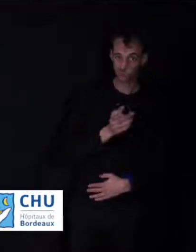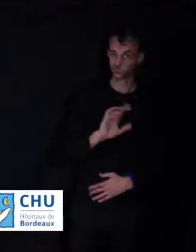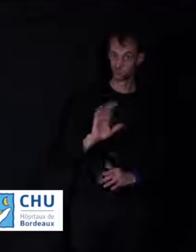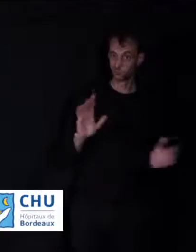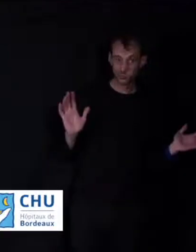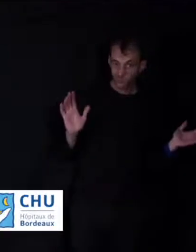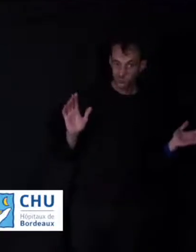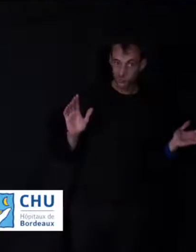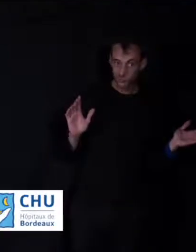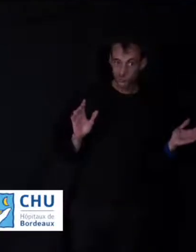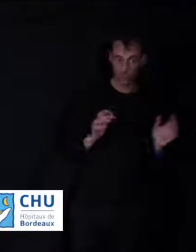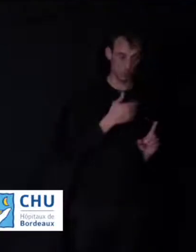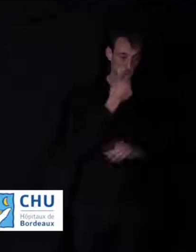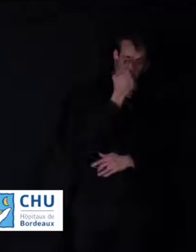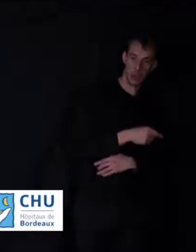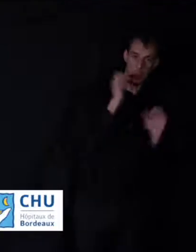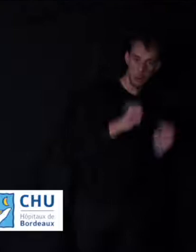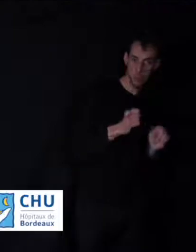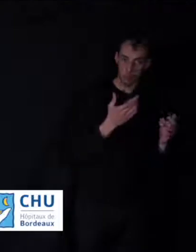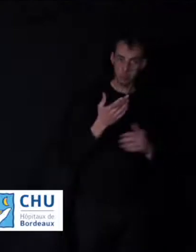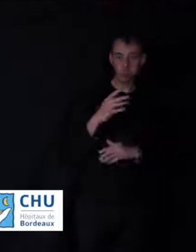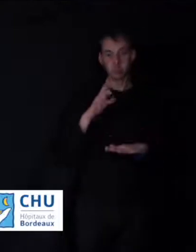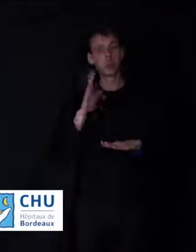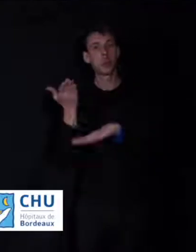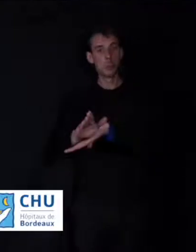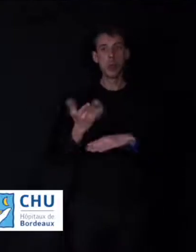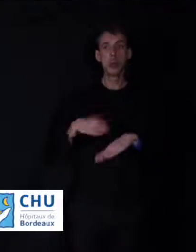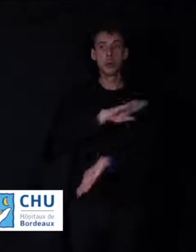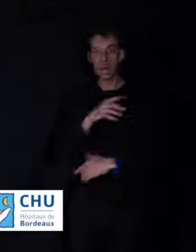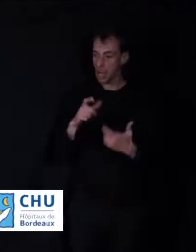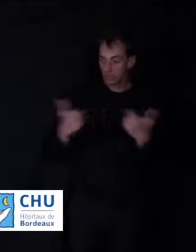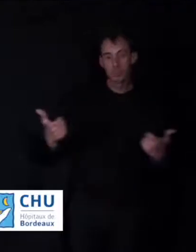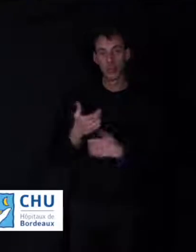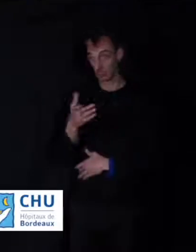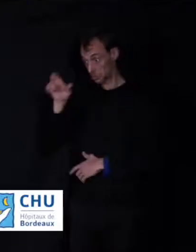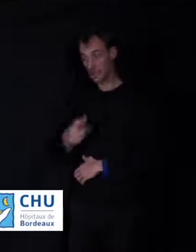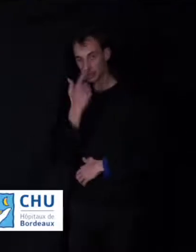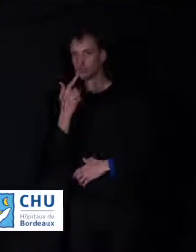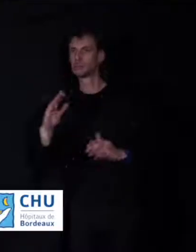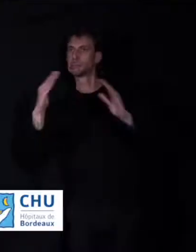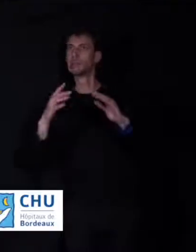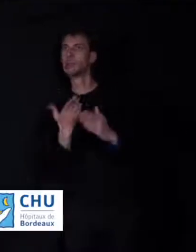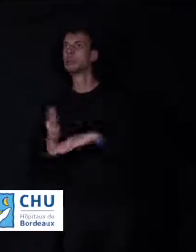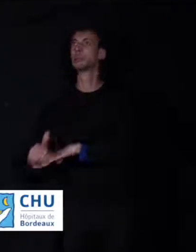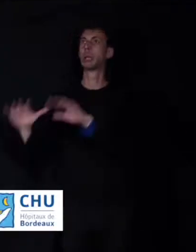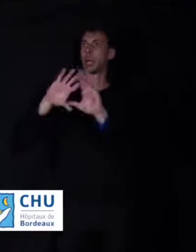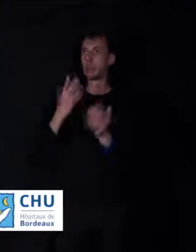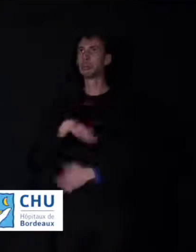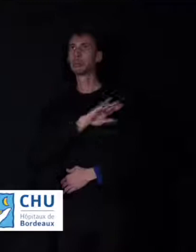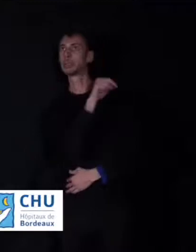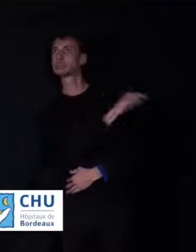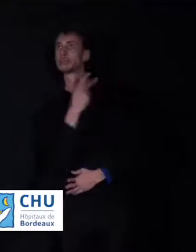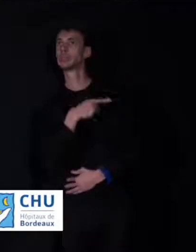magiques, l'autre croit voir sa fille errante au pied des monts, fouler nouvelle yo, le thym et les